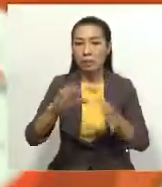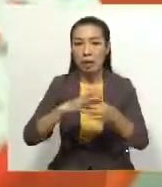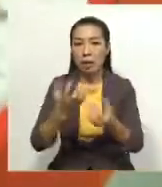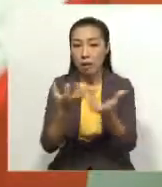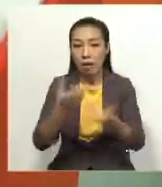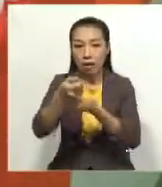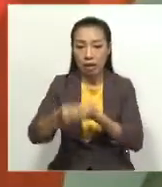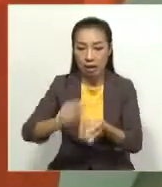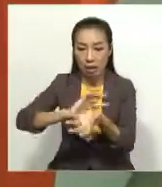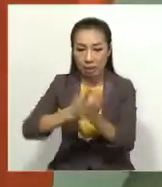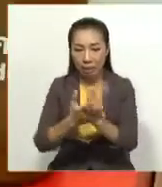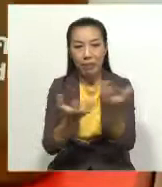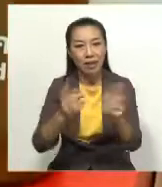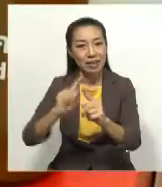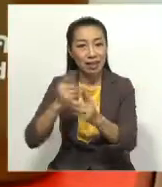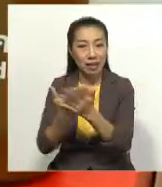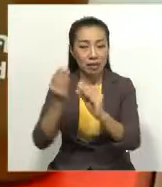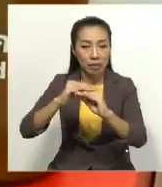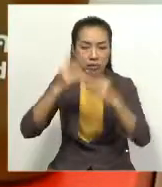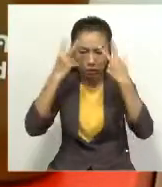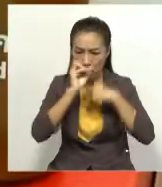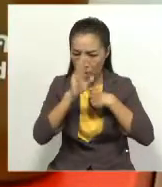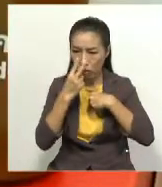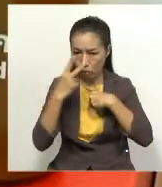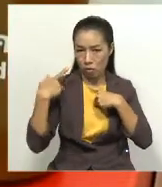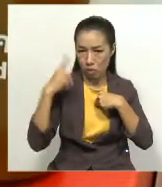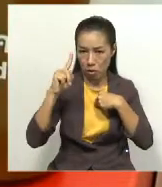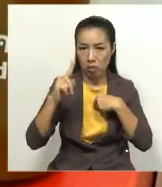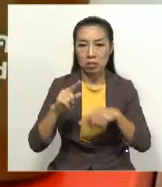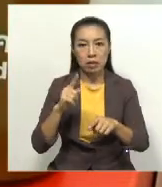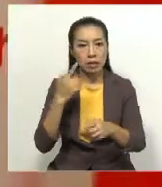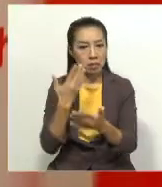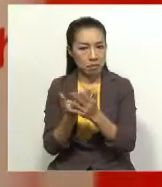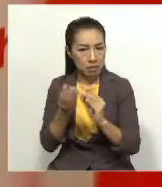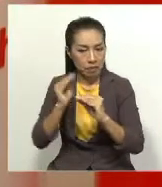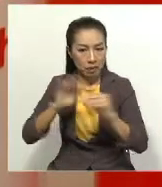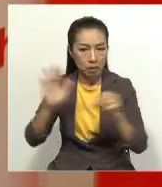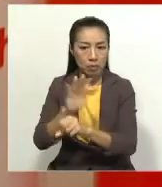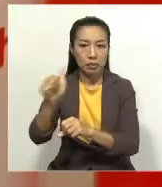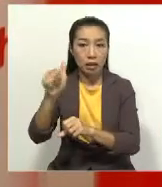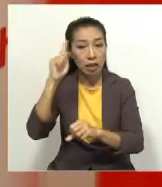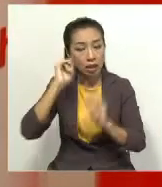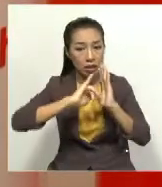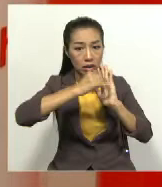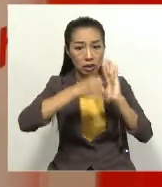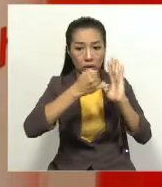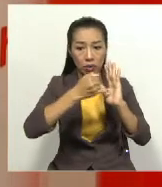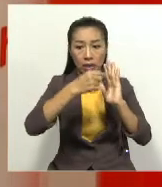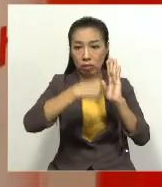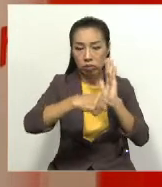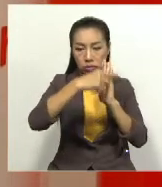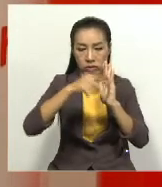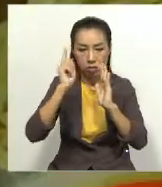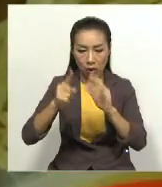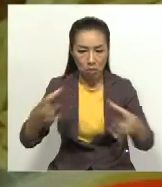ายกรัฐมนตรีเน้นในเรื่องของผลประโยชน์และความคุ้มค่าเป็นหลักโครงการยกระดับกลุ่มจังหวัดภาคตะวันออกเฉียงเหนือตอนล่าง2ให้